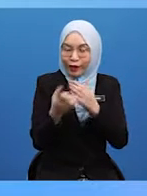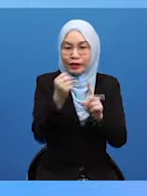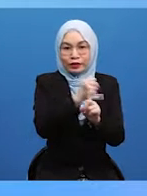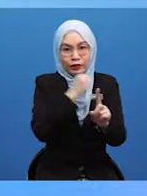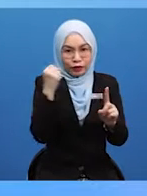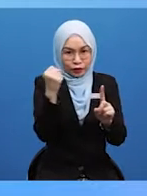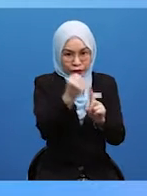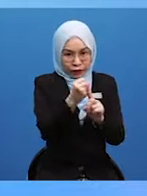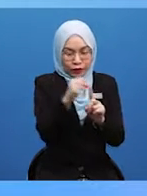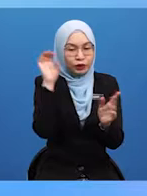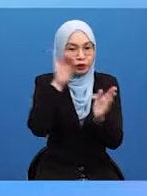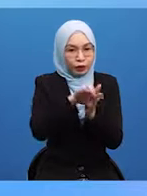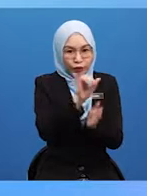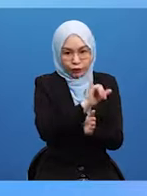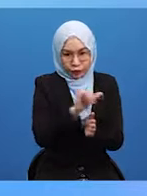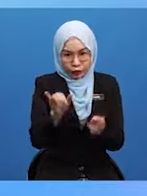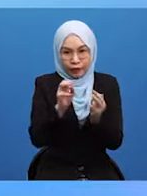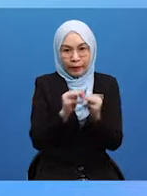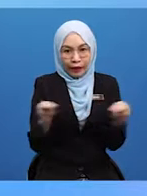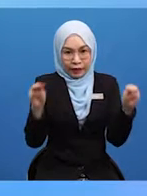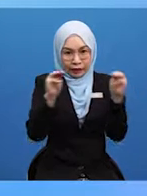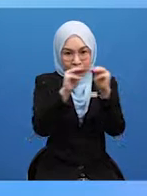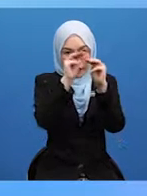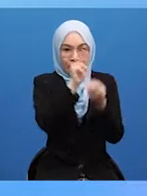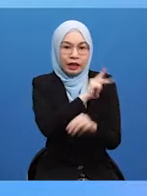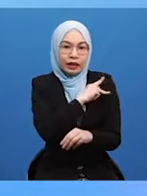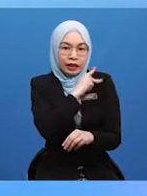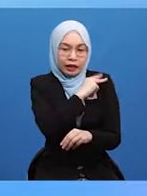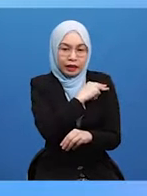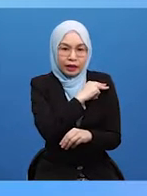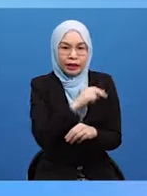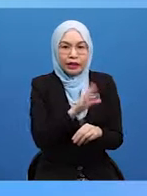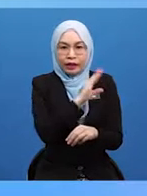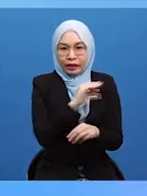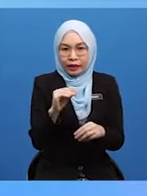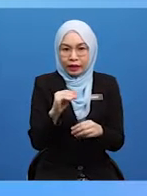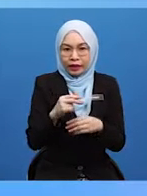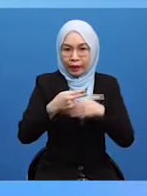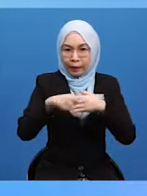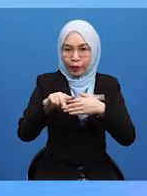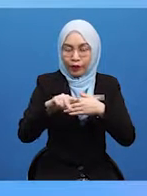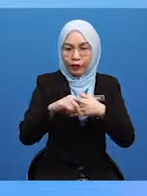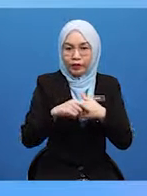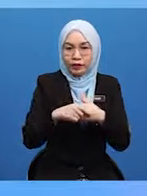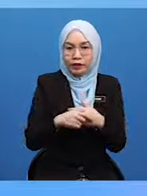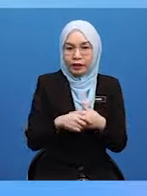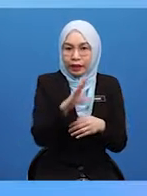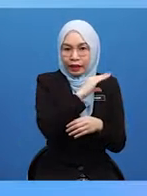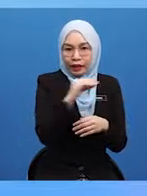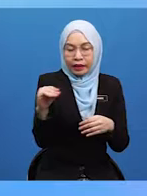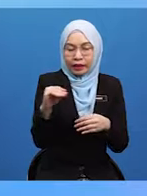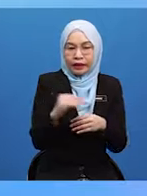ibadat, sekolah, klinik kesihatan, perkhidmatan pos serta bekalan